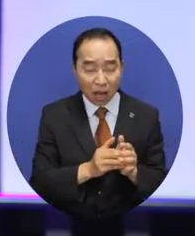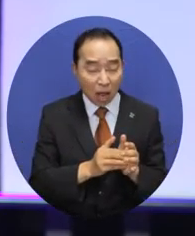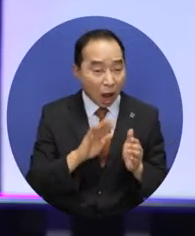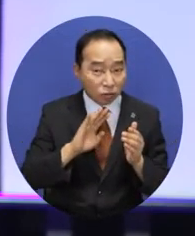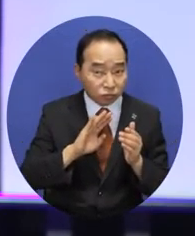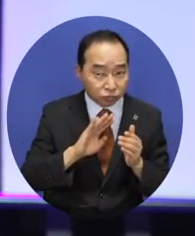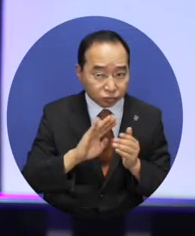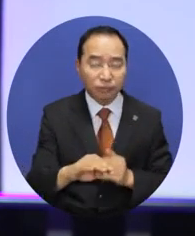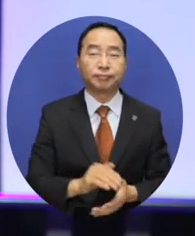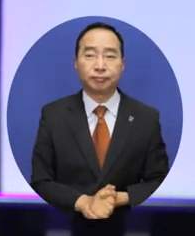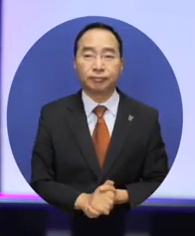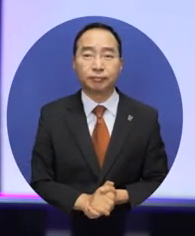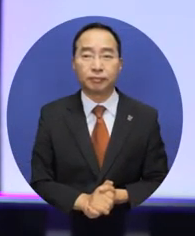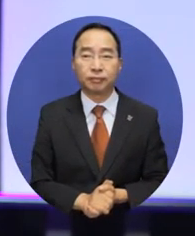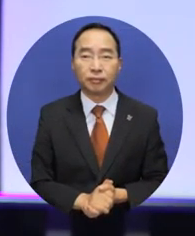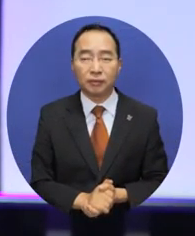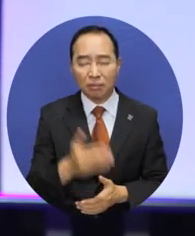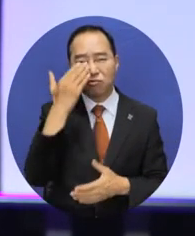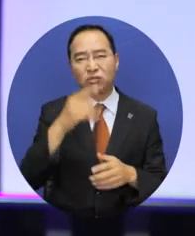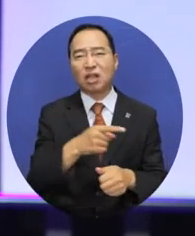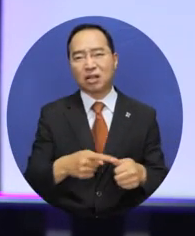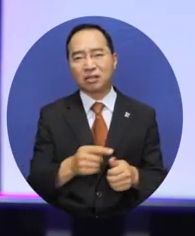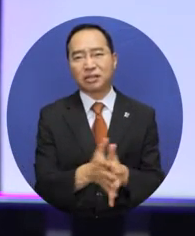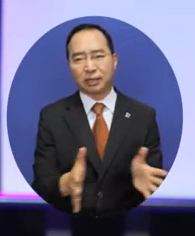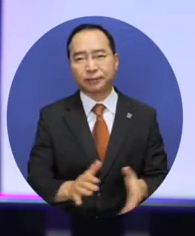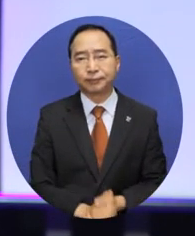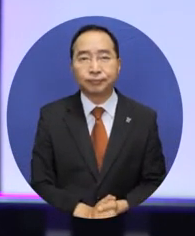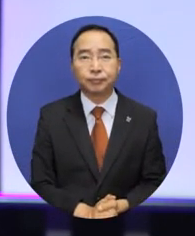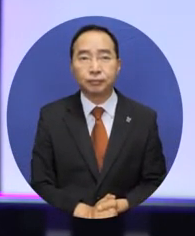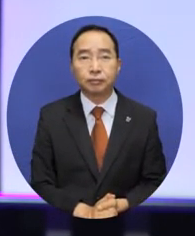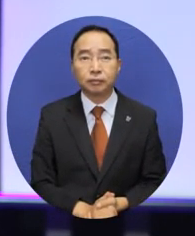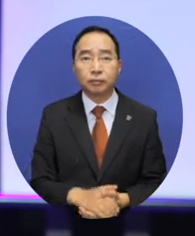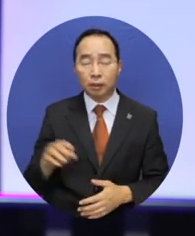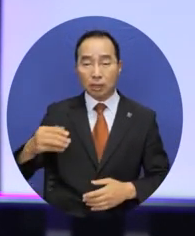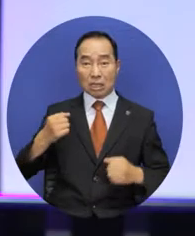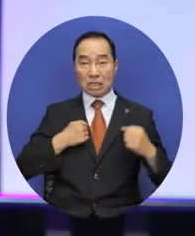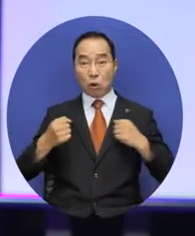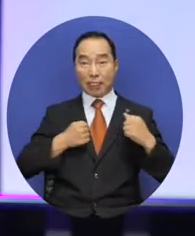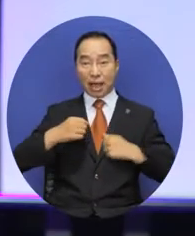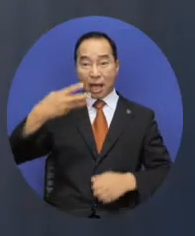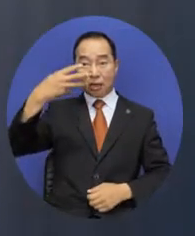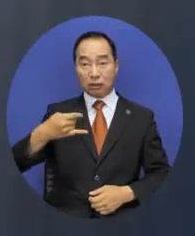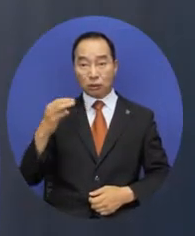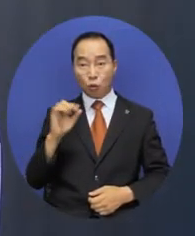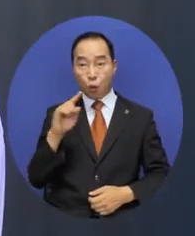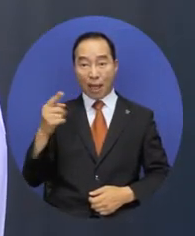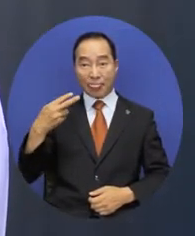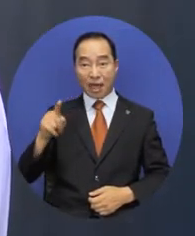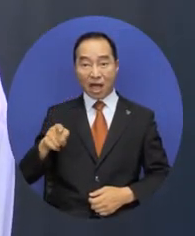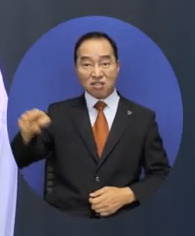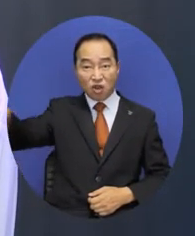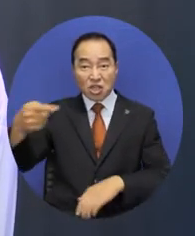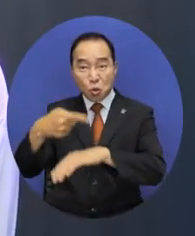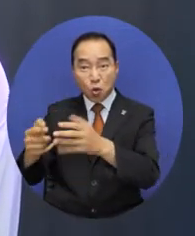투치족 바퀴벌레를 섬멸하자 이런 방송이 나간 뒤에 학살이 시작됐습니다.